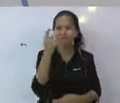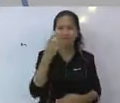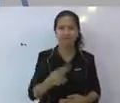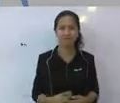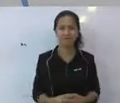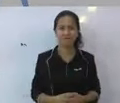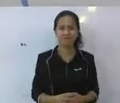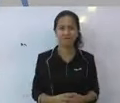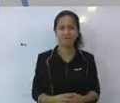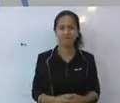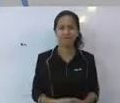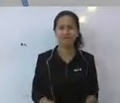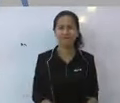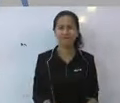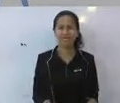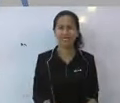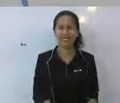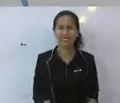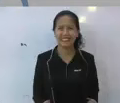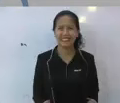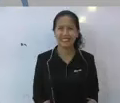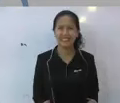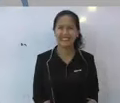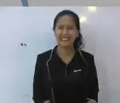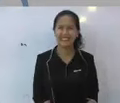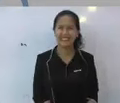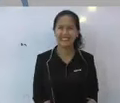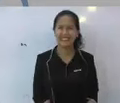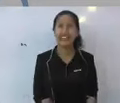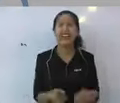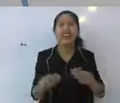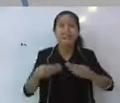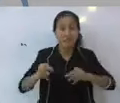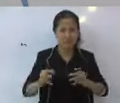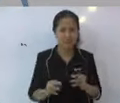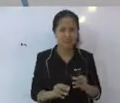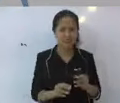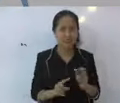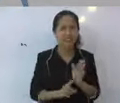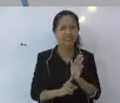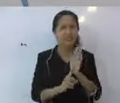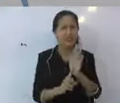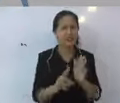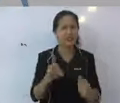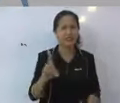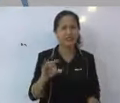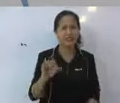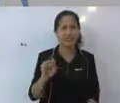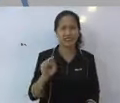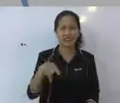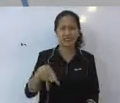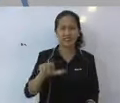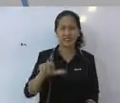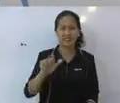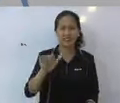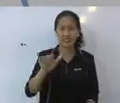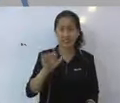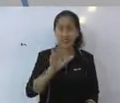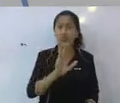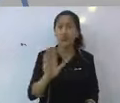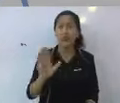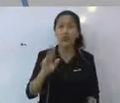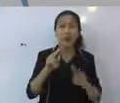sa bahay. Di ba? Pwede, diba? Pwede naman po yun eh. Oo. Kumbaga, nandun na kayo sa hilig ninyo yes,